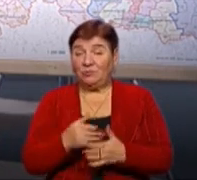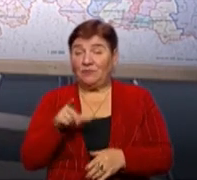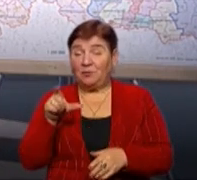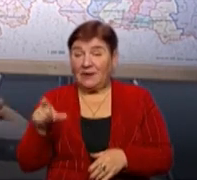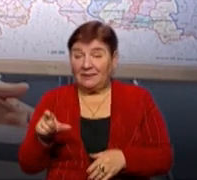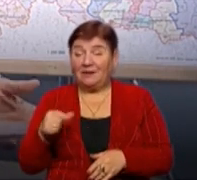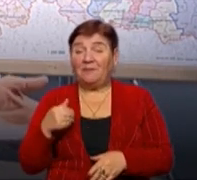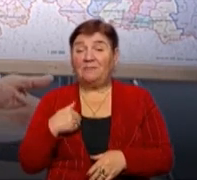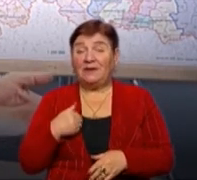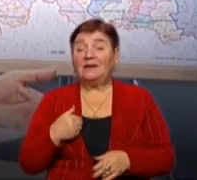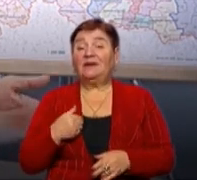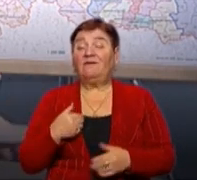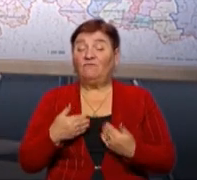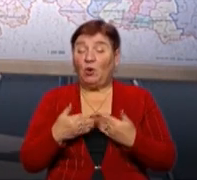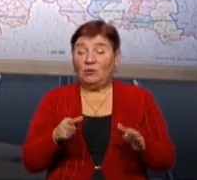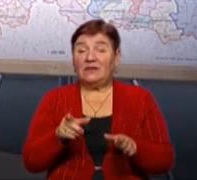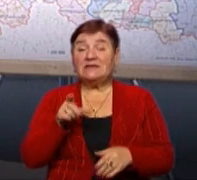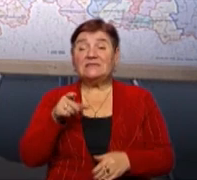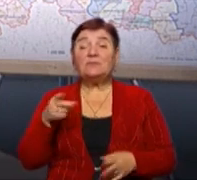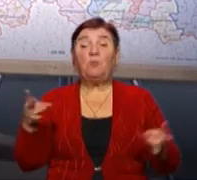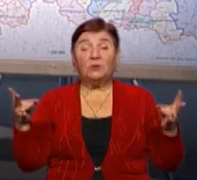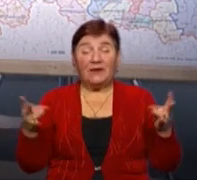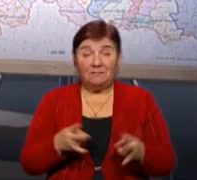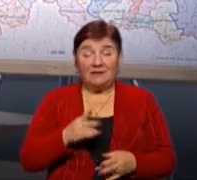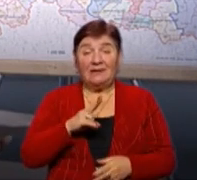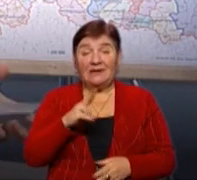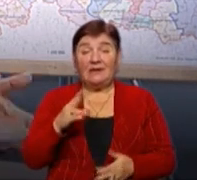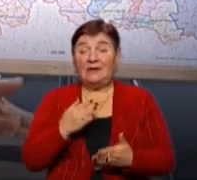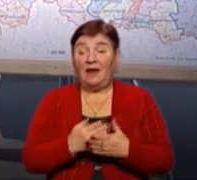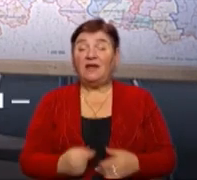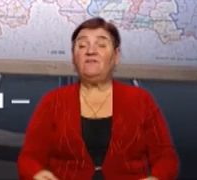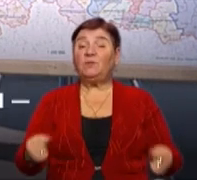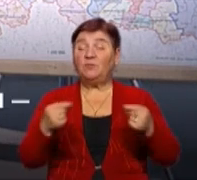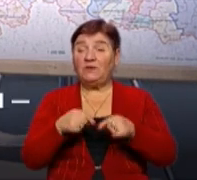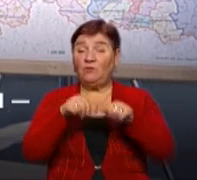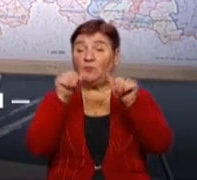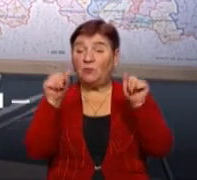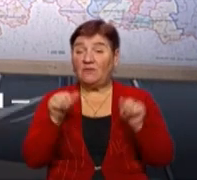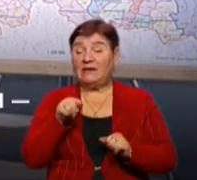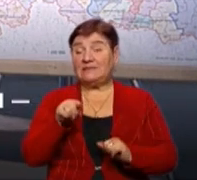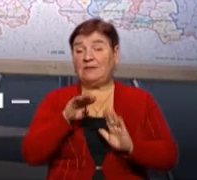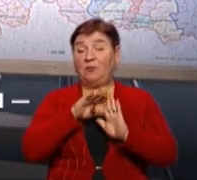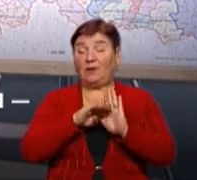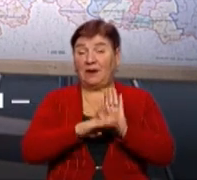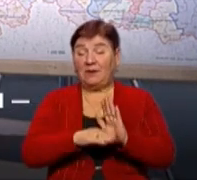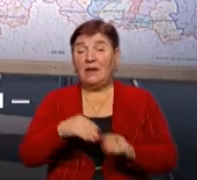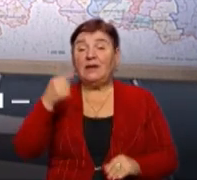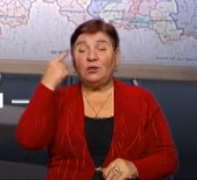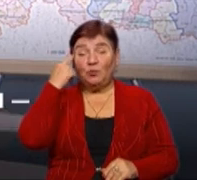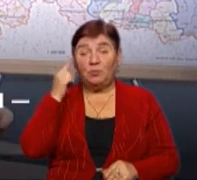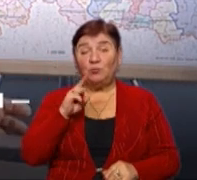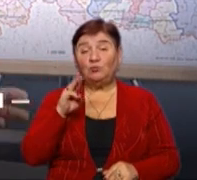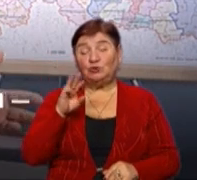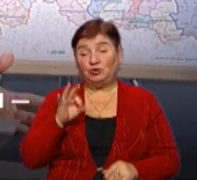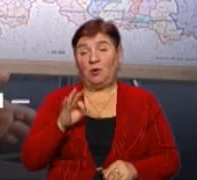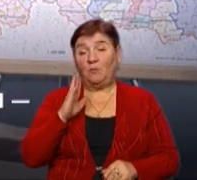то ми виходили з потреб, які вивчали потреби, які існують в громадах, і відповідно формували ці програми. І думаю, що